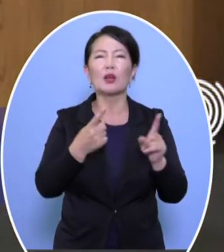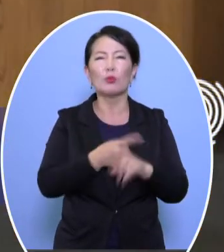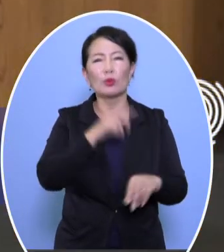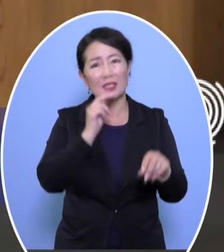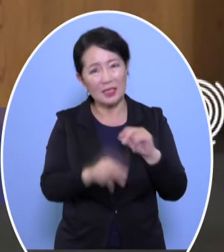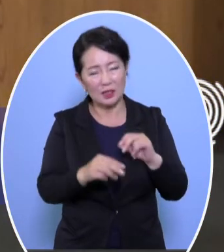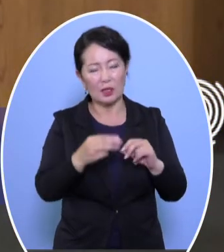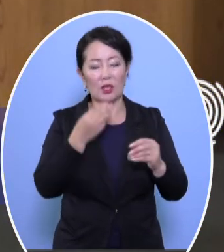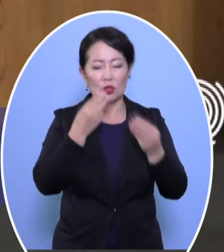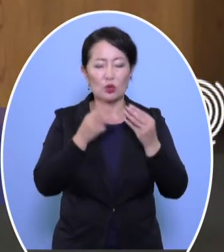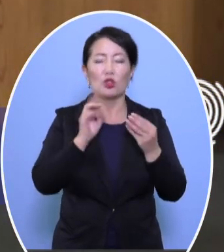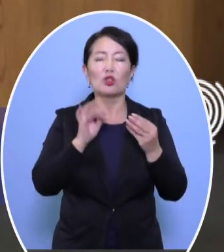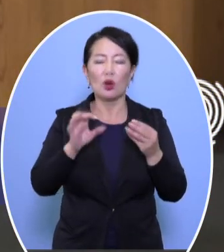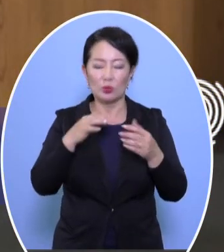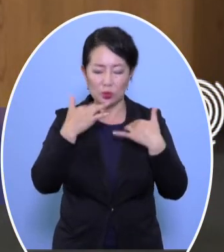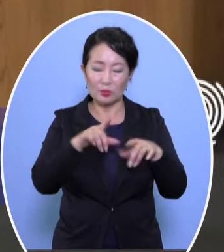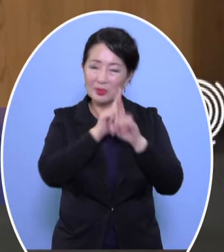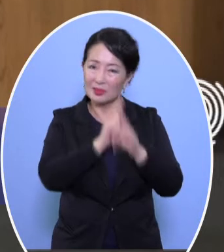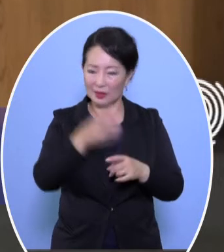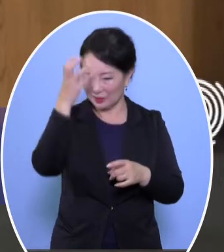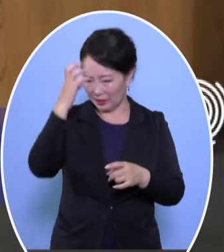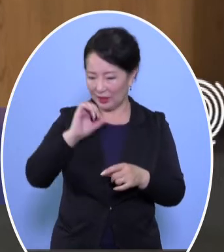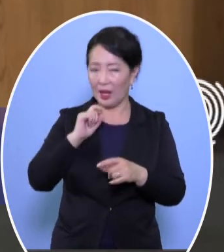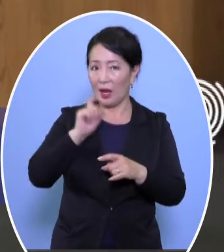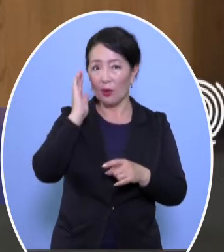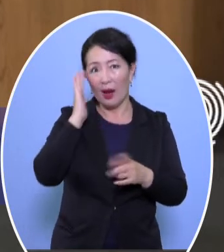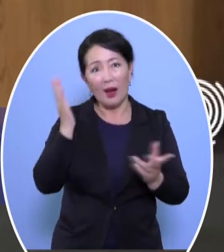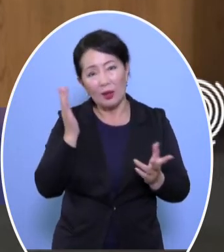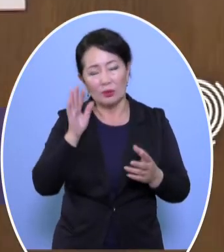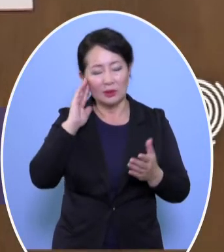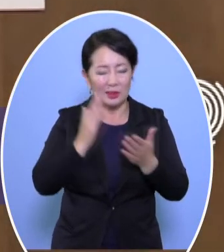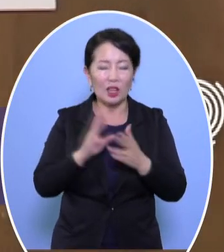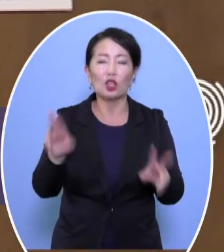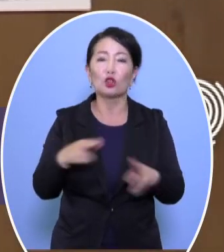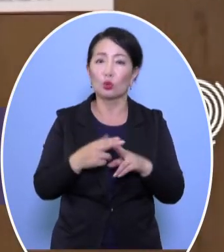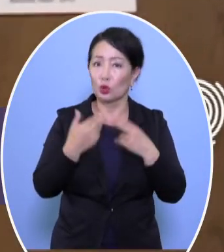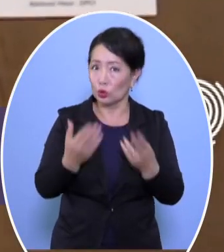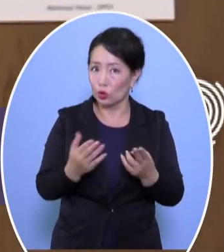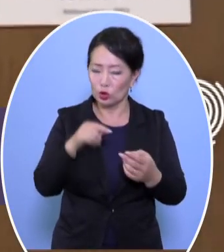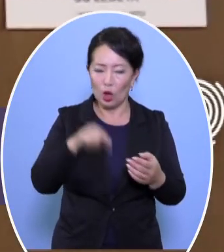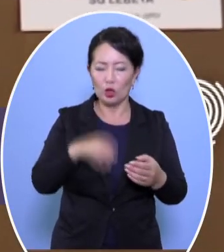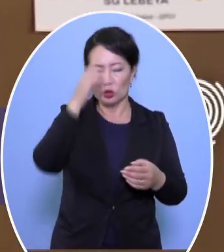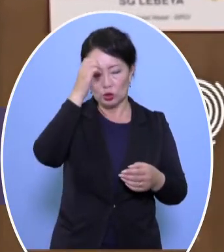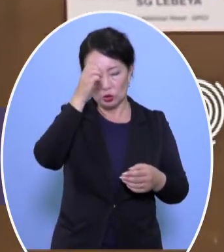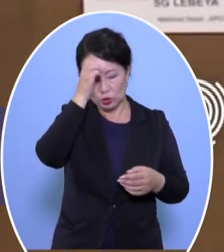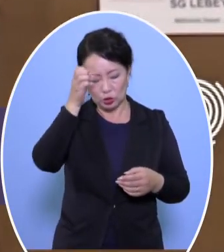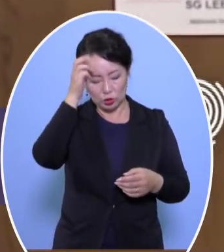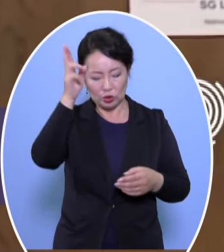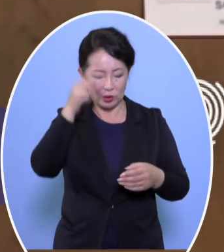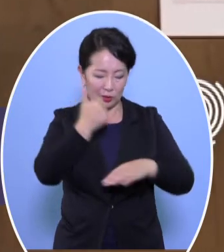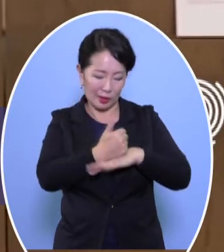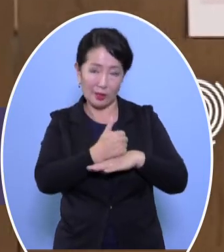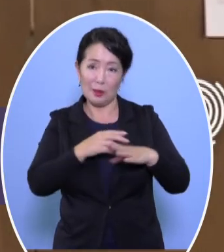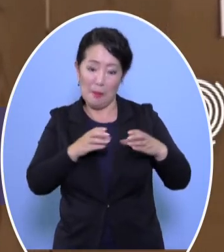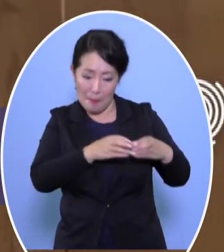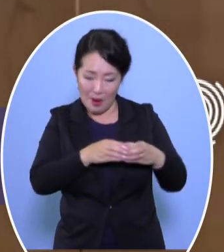буй шүүхийн комиссийн зөвлөмжийн дагуу засгийн газраас хийж бүрэн хариу арга хэмжээ авах талаар санал дүнэлт гаргана. За одоогоор ерөнхийлөгчөөр ахлуулсан салбар